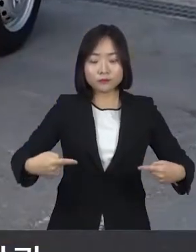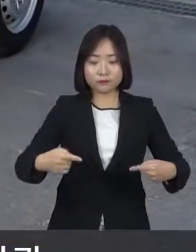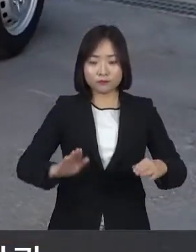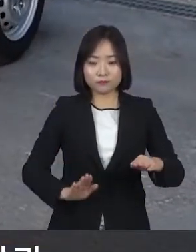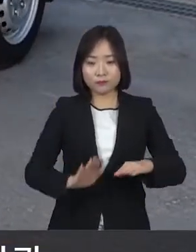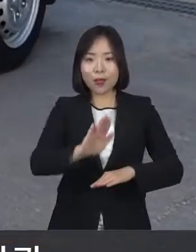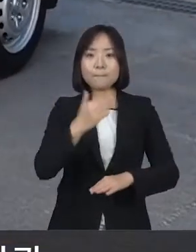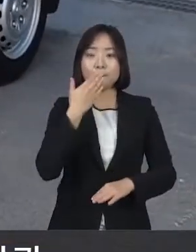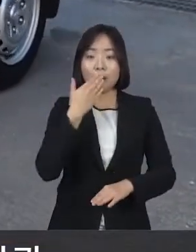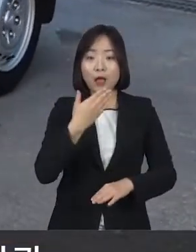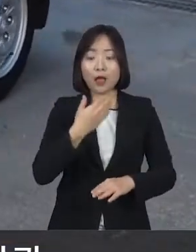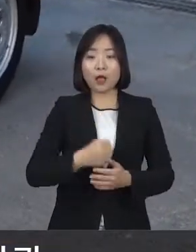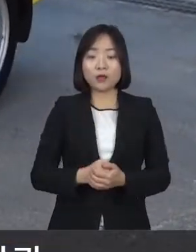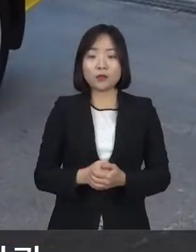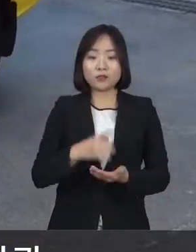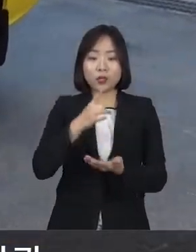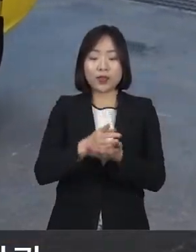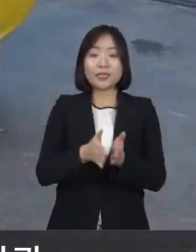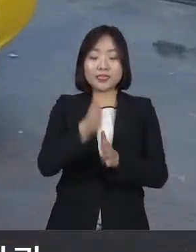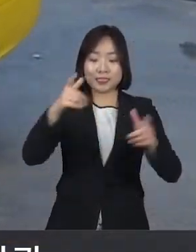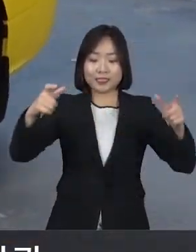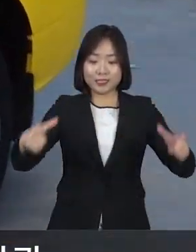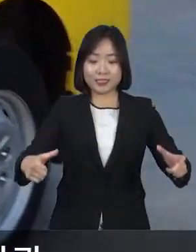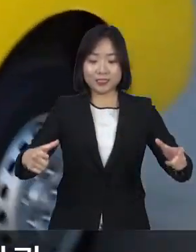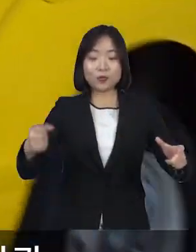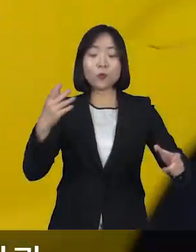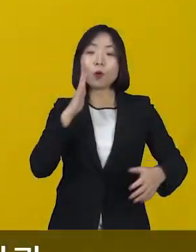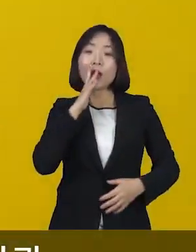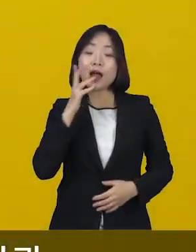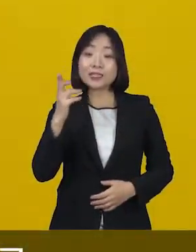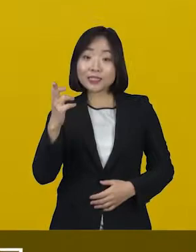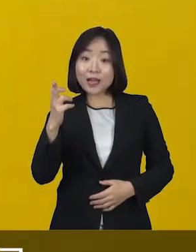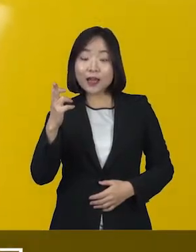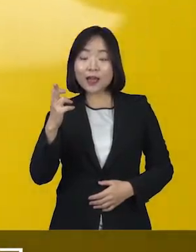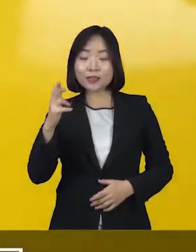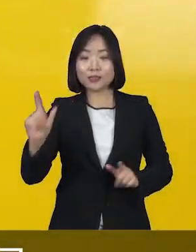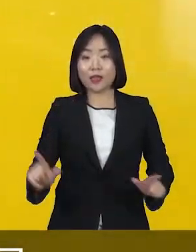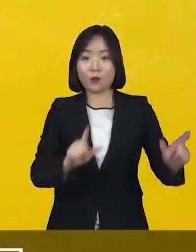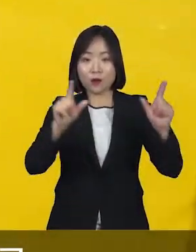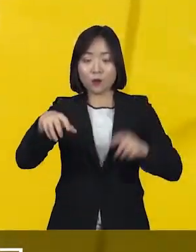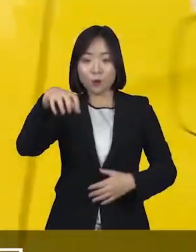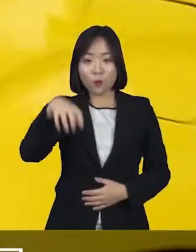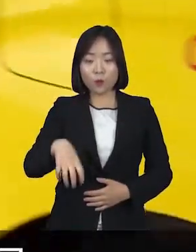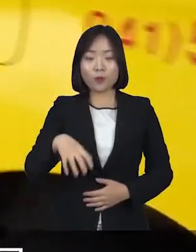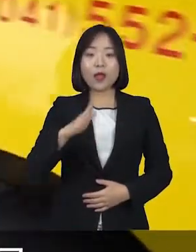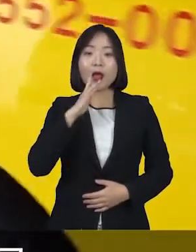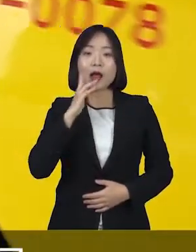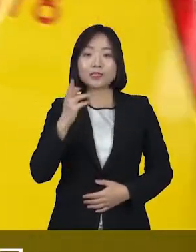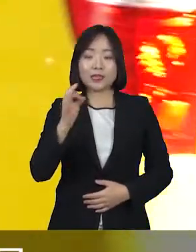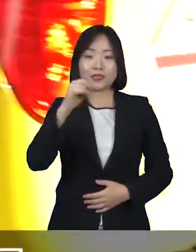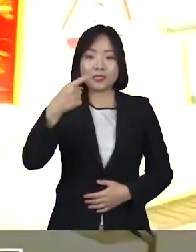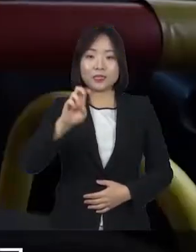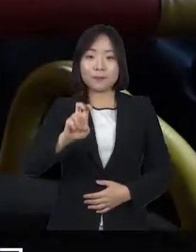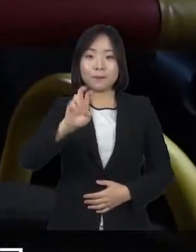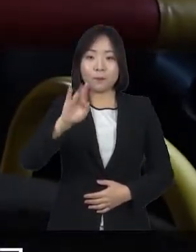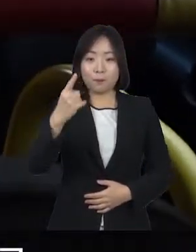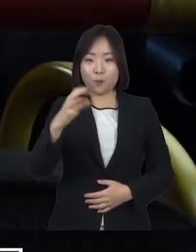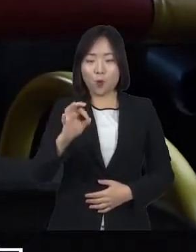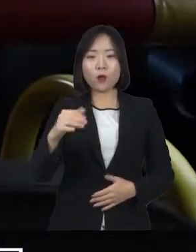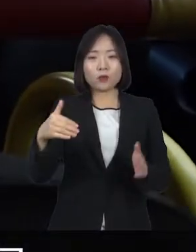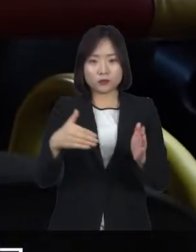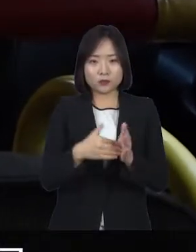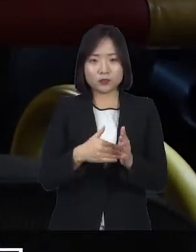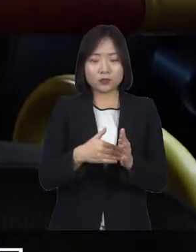차량으로 천안시 관내, 천안 아산역 생활권, 아산시 은봉면 인근을 운행 범위로